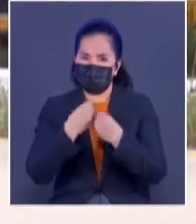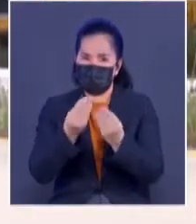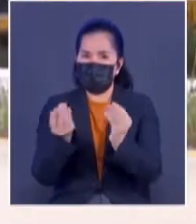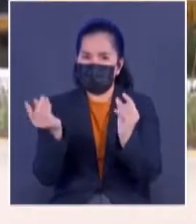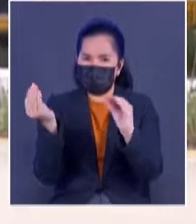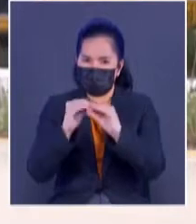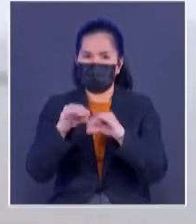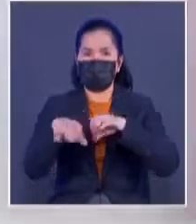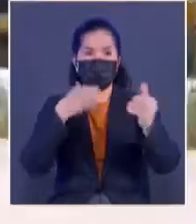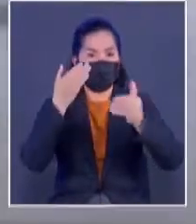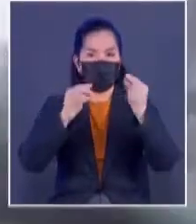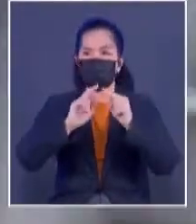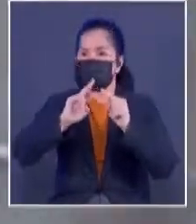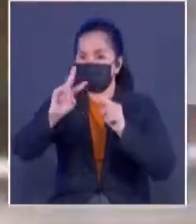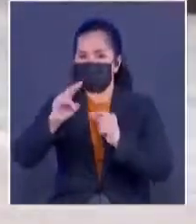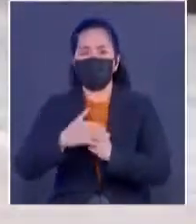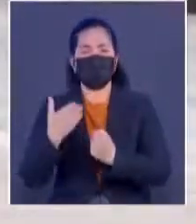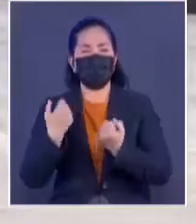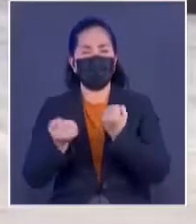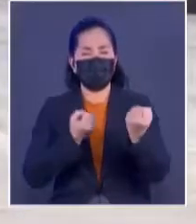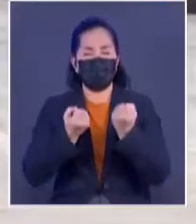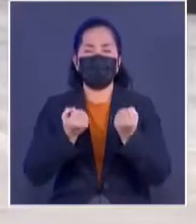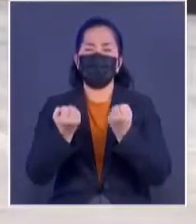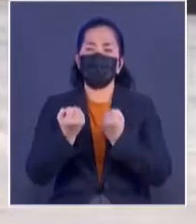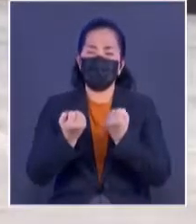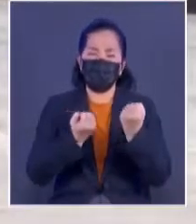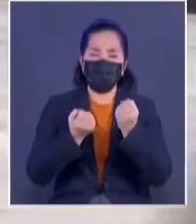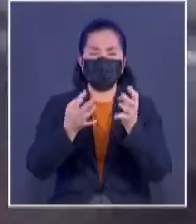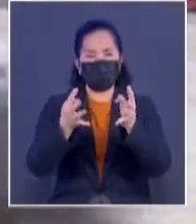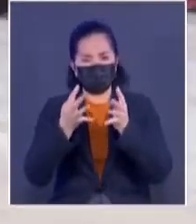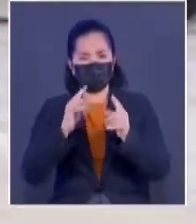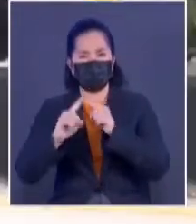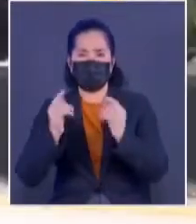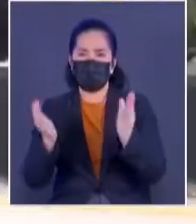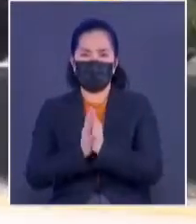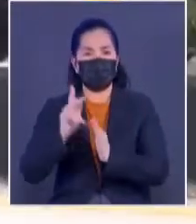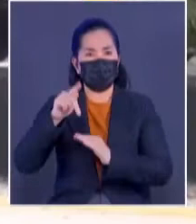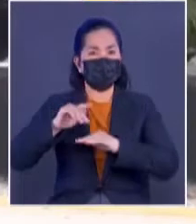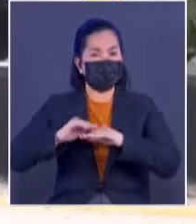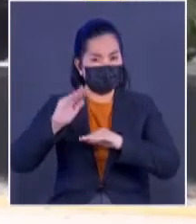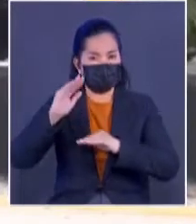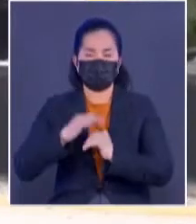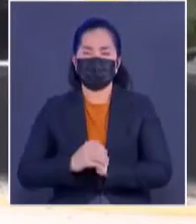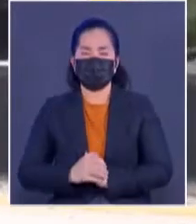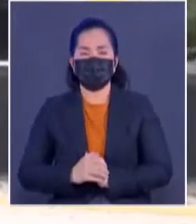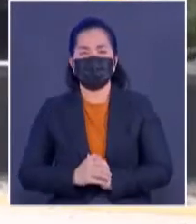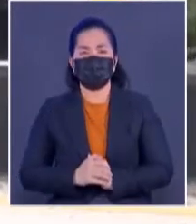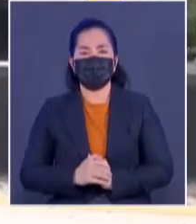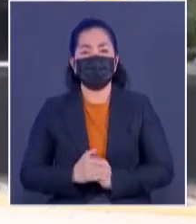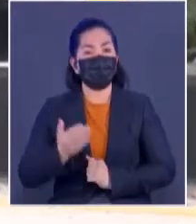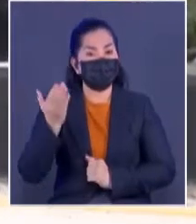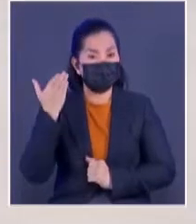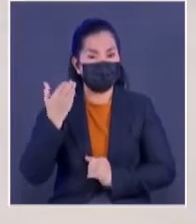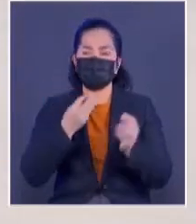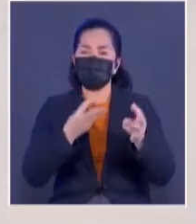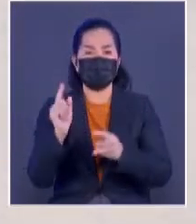Truck Power Season 2ซึ่งจะมีรถบรรทุกรถยนต์ส่วนบุคคลเข้ามาร่วมนับพันคันนะครับเข้มข้นมากกว่าเดิมเนี่ยลักษ